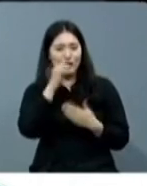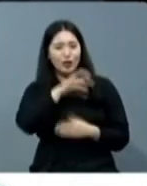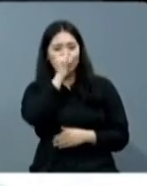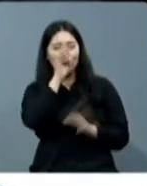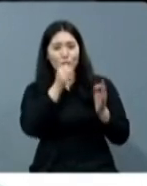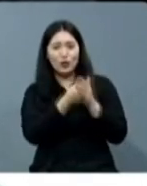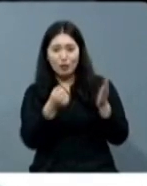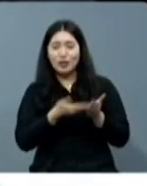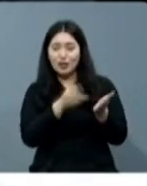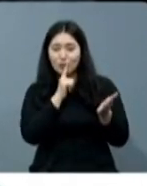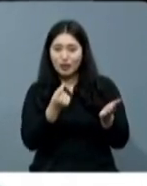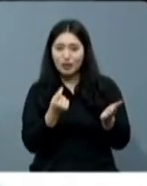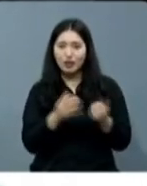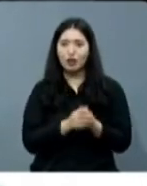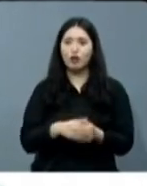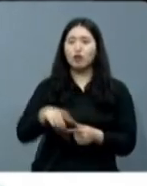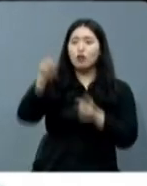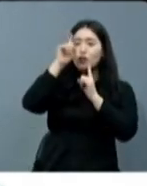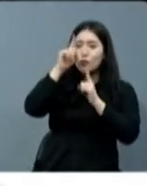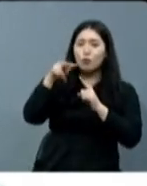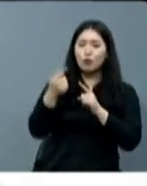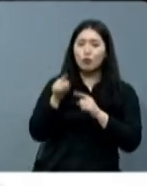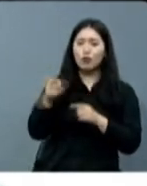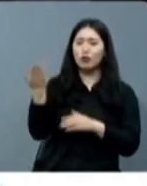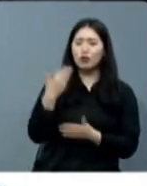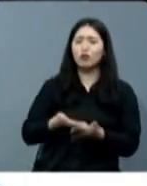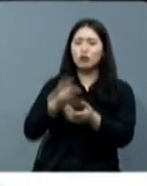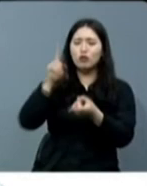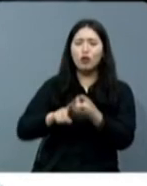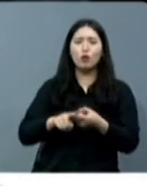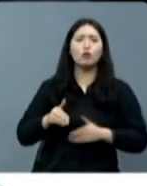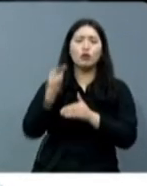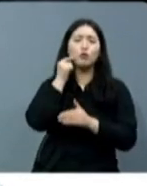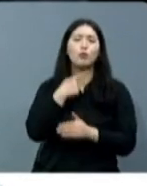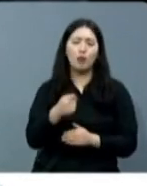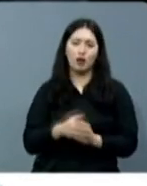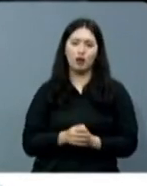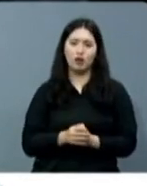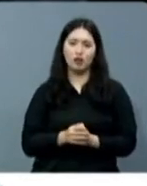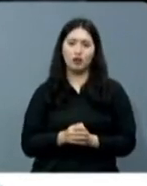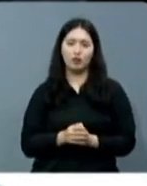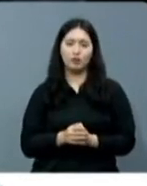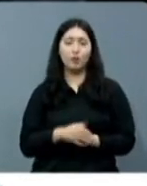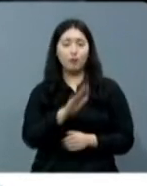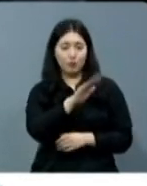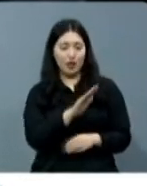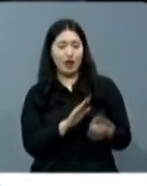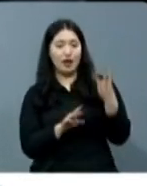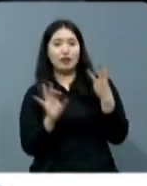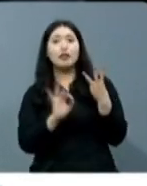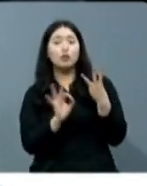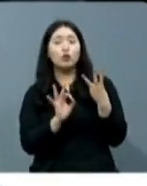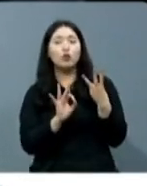이명박 대통령이 747 공략할 때 그대로 됐습니까? 자, 목표 수치를 말하는 3%라고 거죠. 3%라고 치고요.